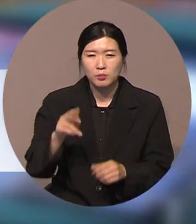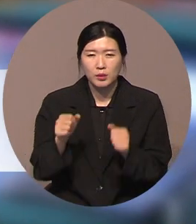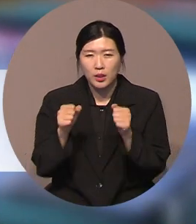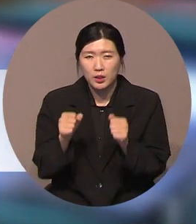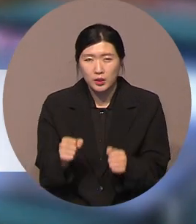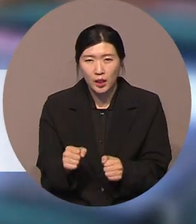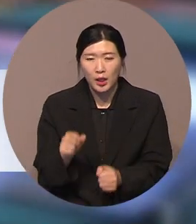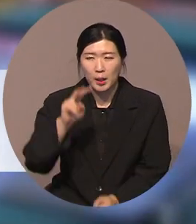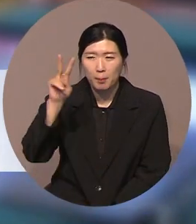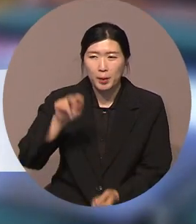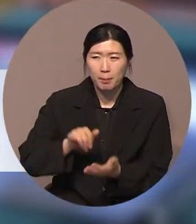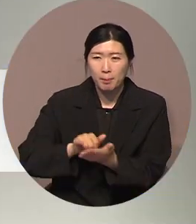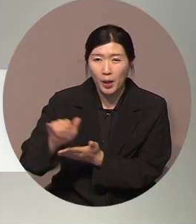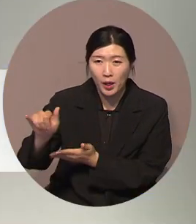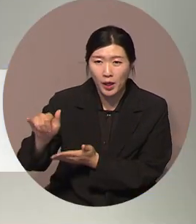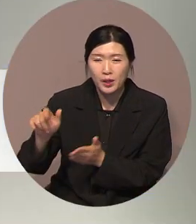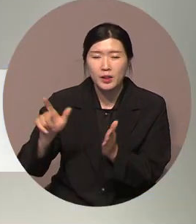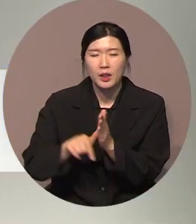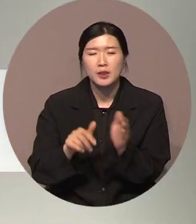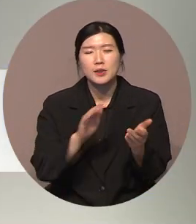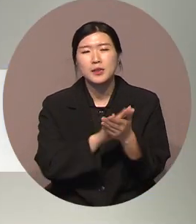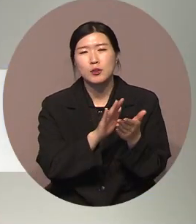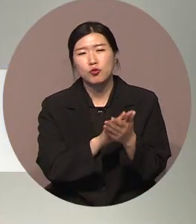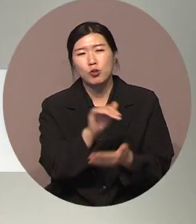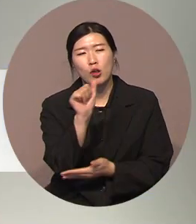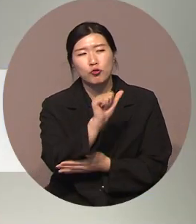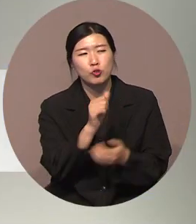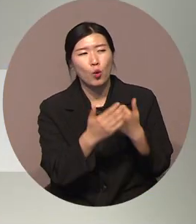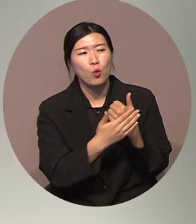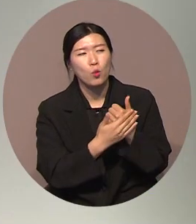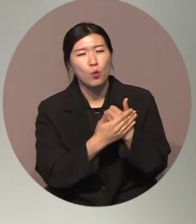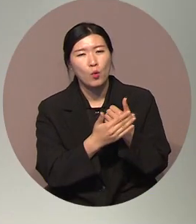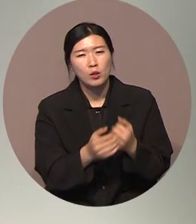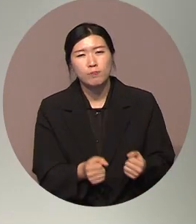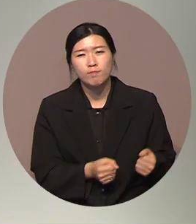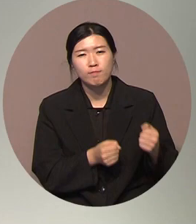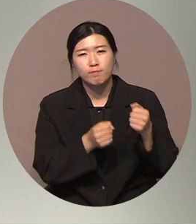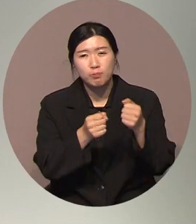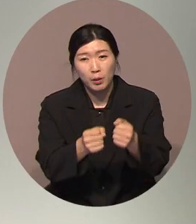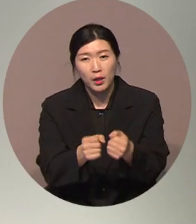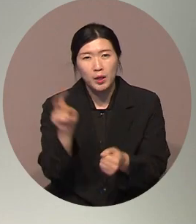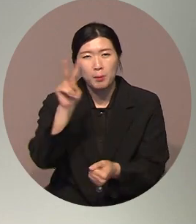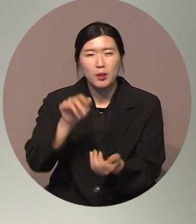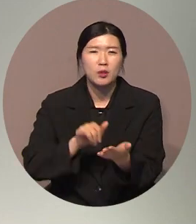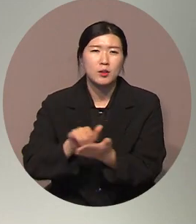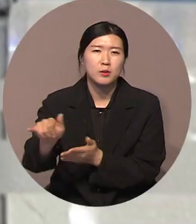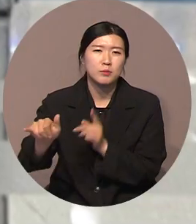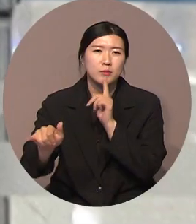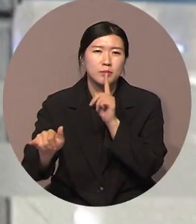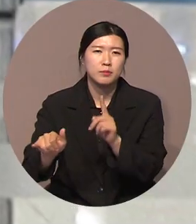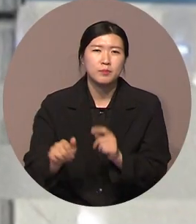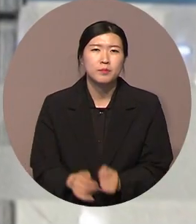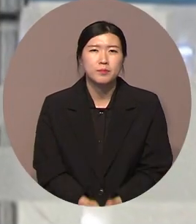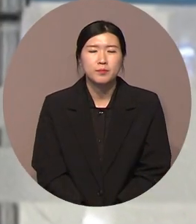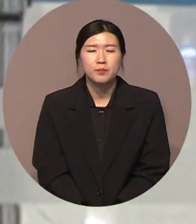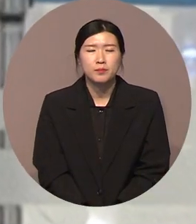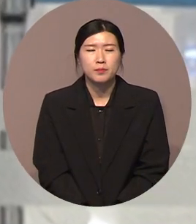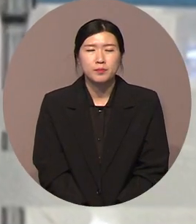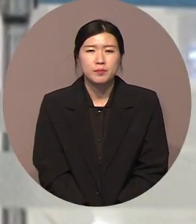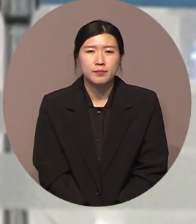머물던 피의자는 베트남으로 출국하기 위해 지인이 운전한 차를 타고 인천공항으로 향한 것으로 확인됐습니다